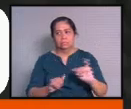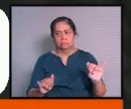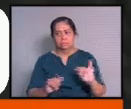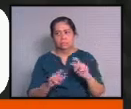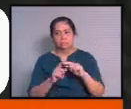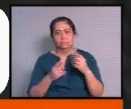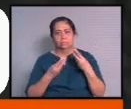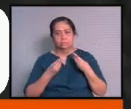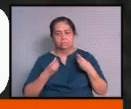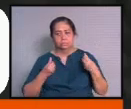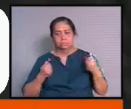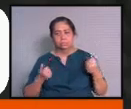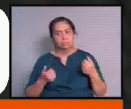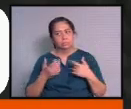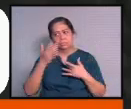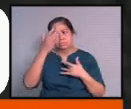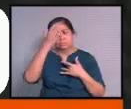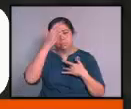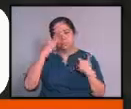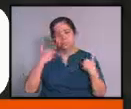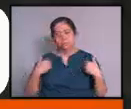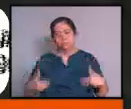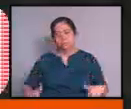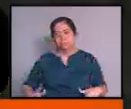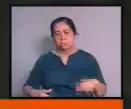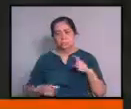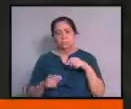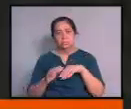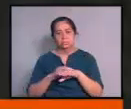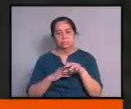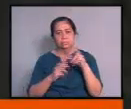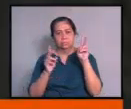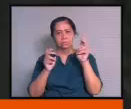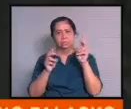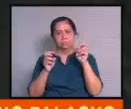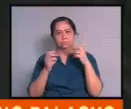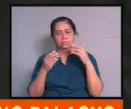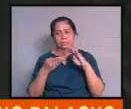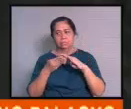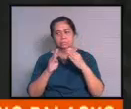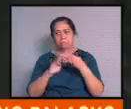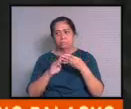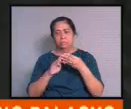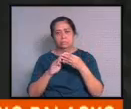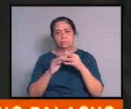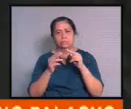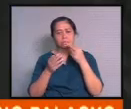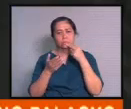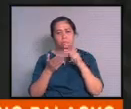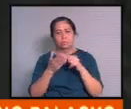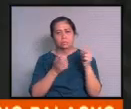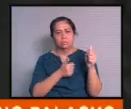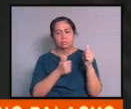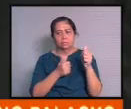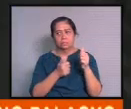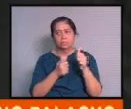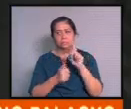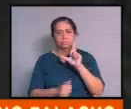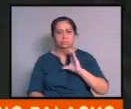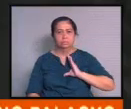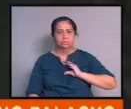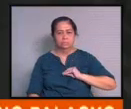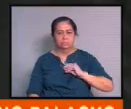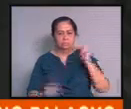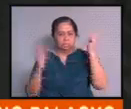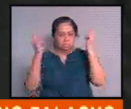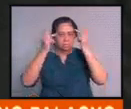at nagpapagaling pa rin sa sakit ng katawan. Sa isang entry na may title na Body Note Compliance, sinabi niyang low moral siya dahil masakit